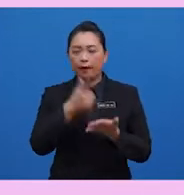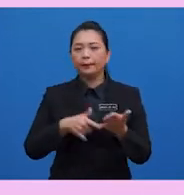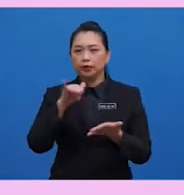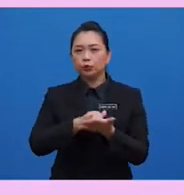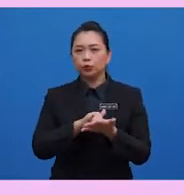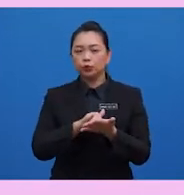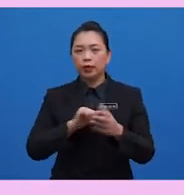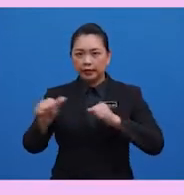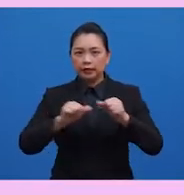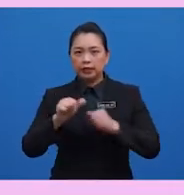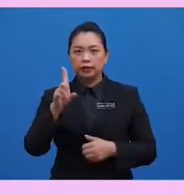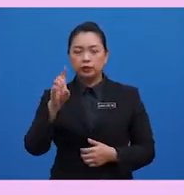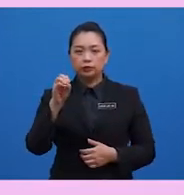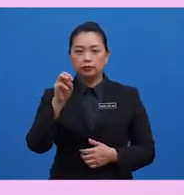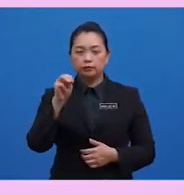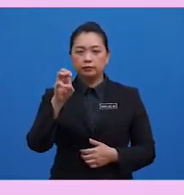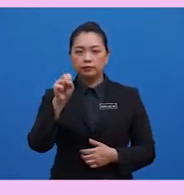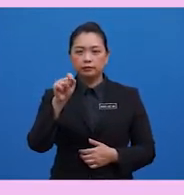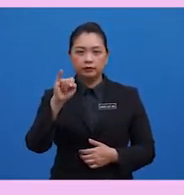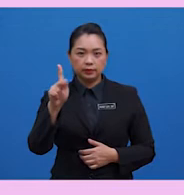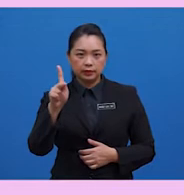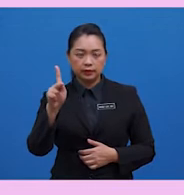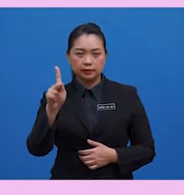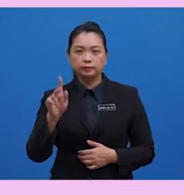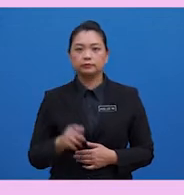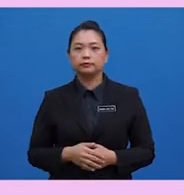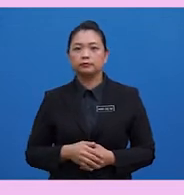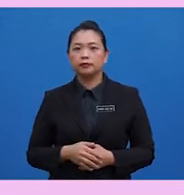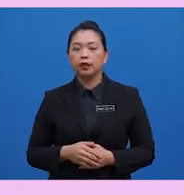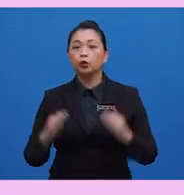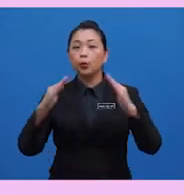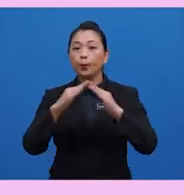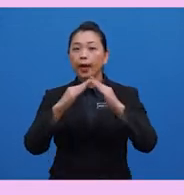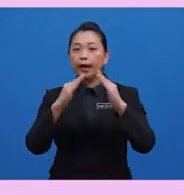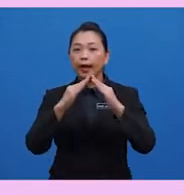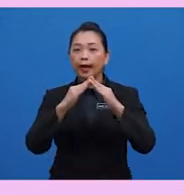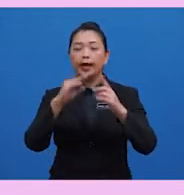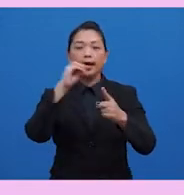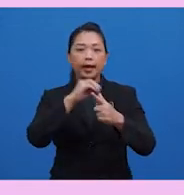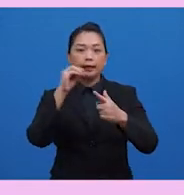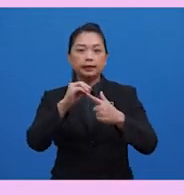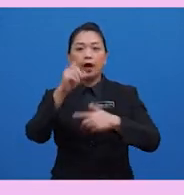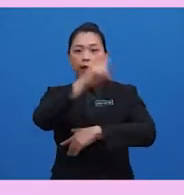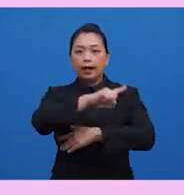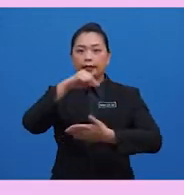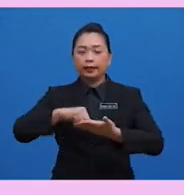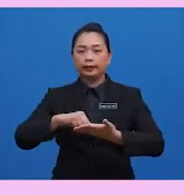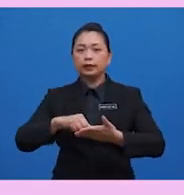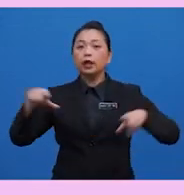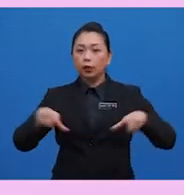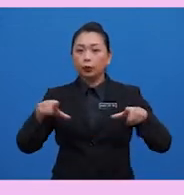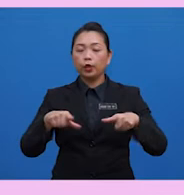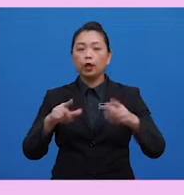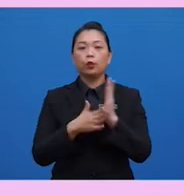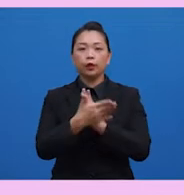apa itu aktiviti domestik? Aktiviti domestik ialah aktiviti rumah tangga ataupun aktiviti harian yang dilakukan